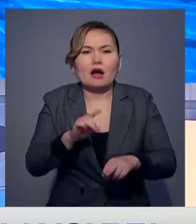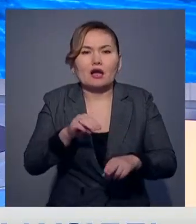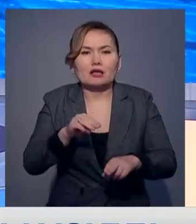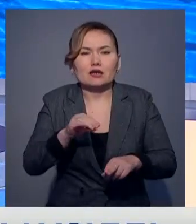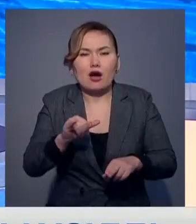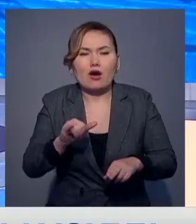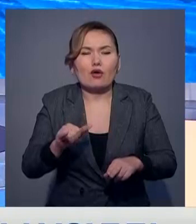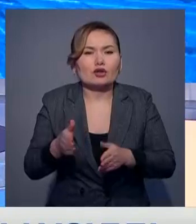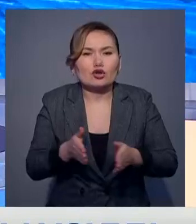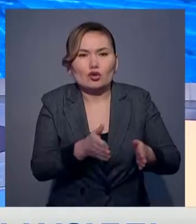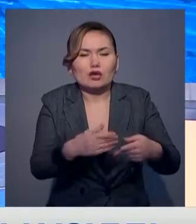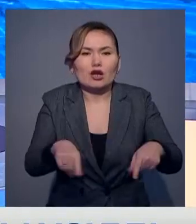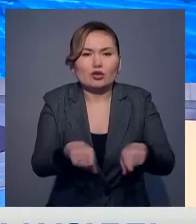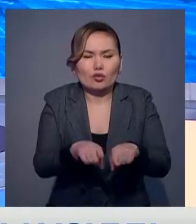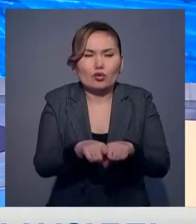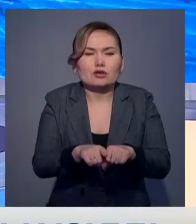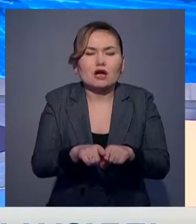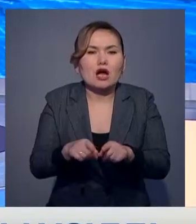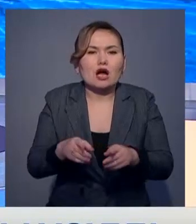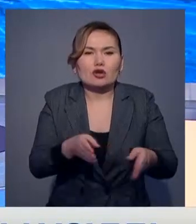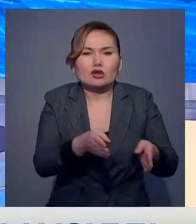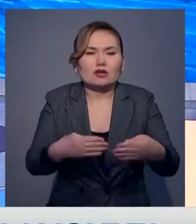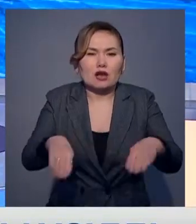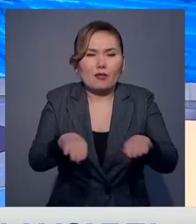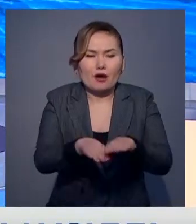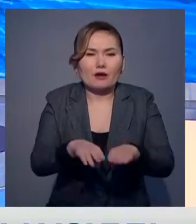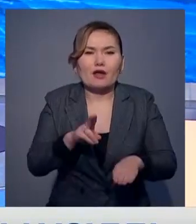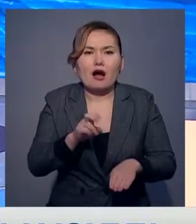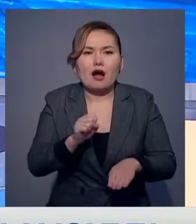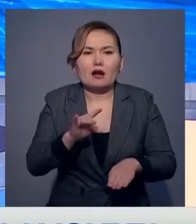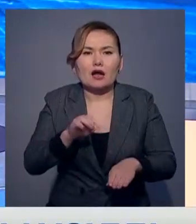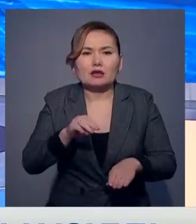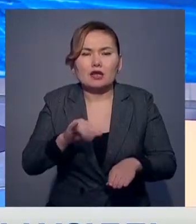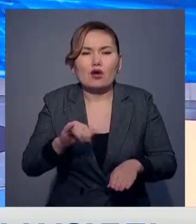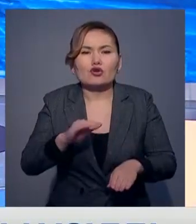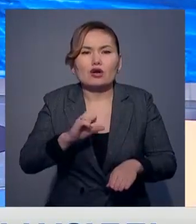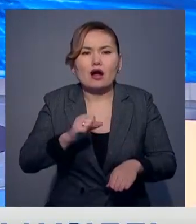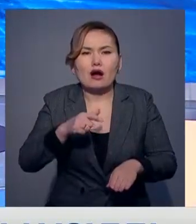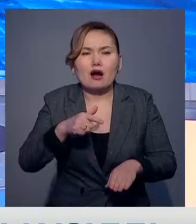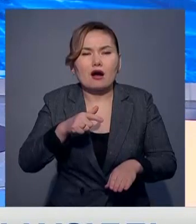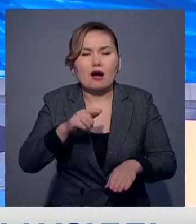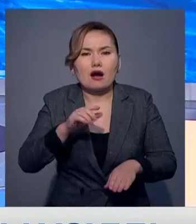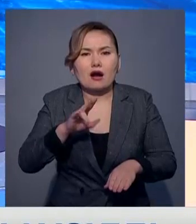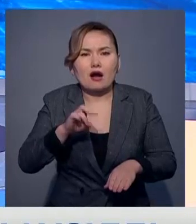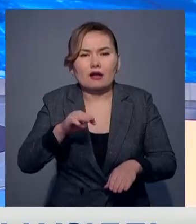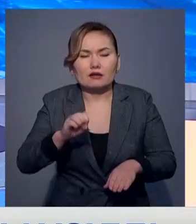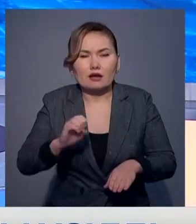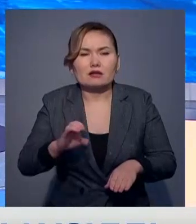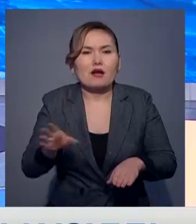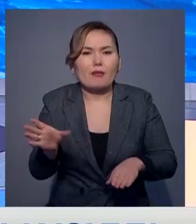Жаңатас қалаларының арасындағы күйік Қарабастау, Қаратау, Жаңатас, Саудакент облыстық маңызы бар жолдары жабық болып